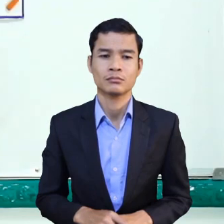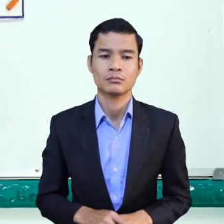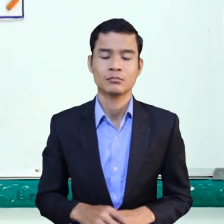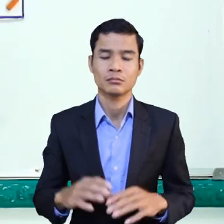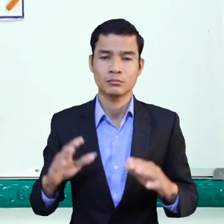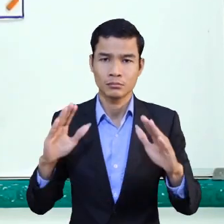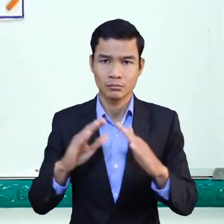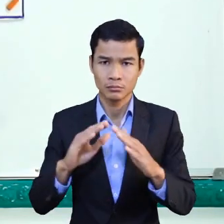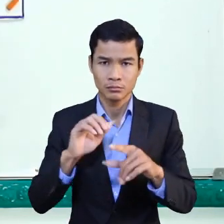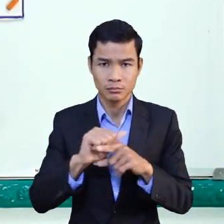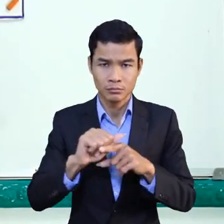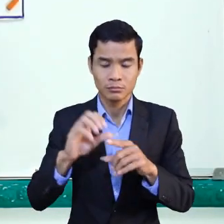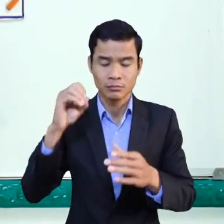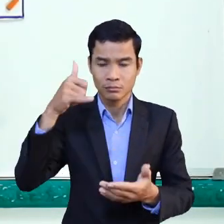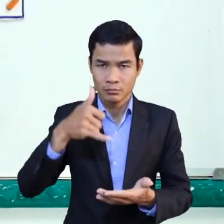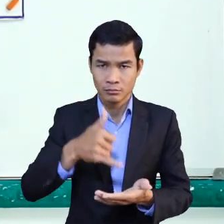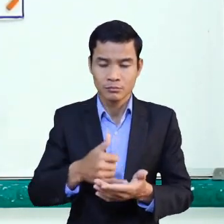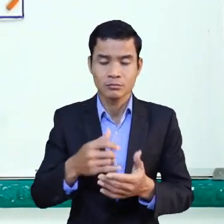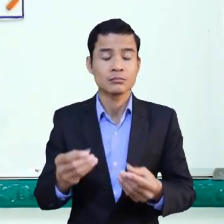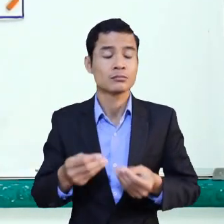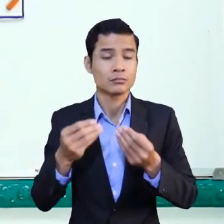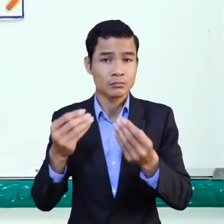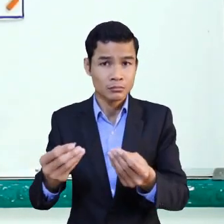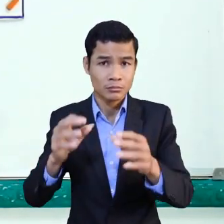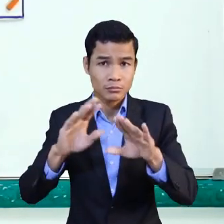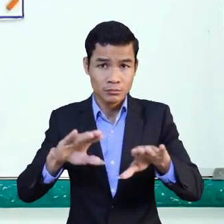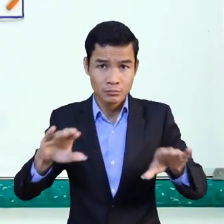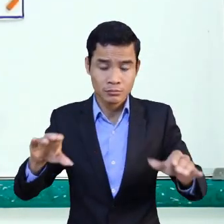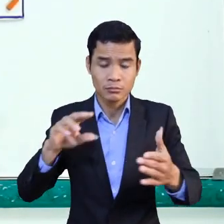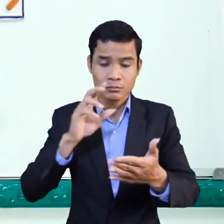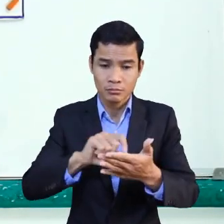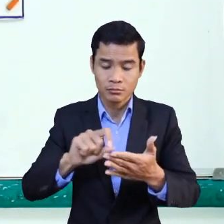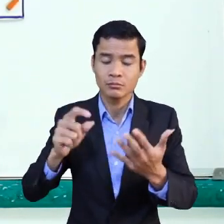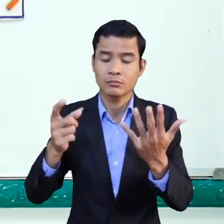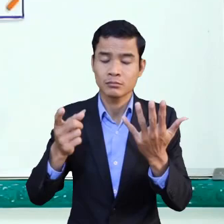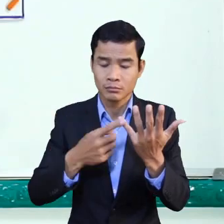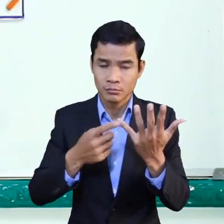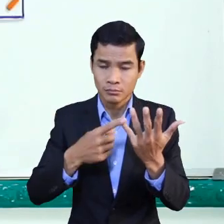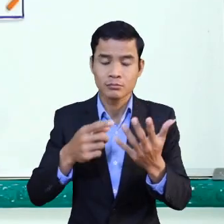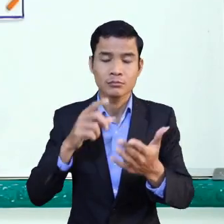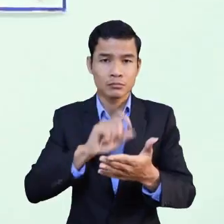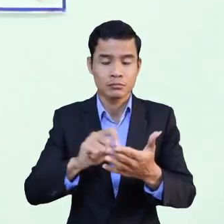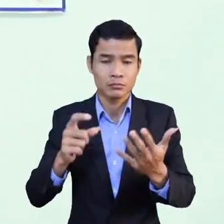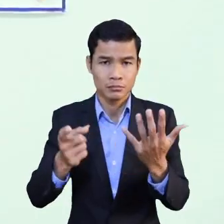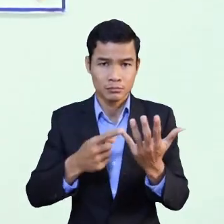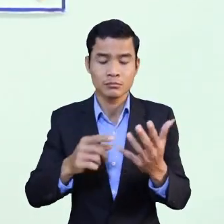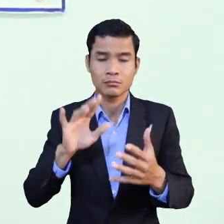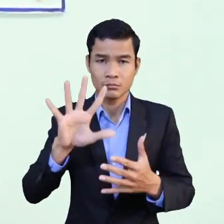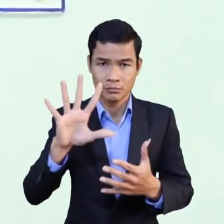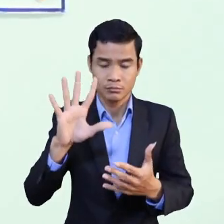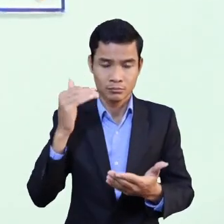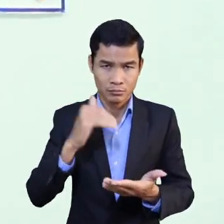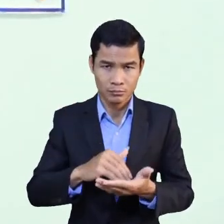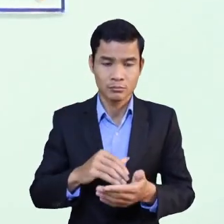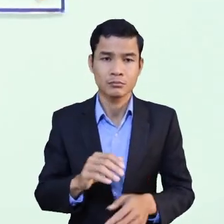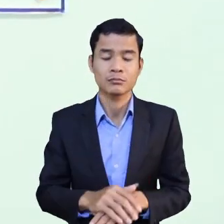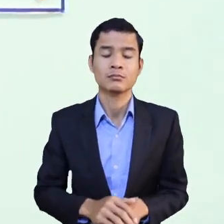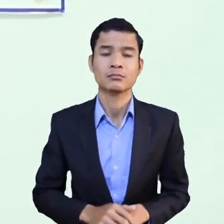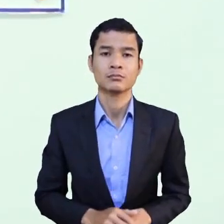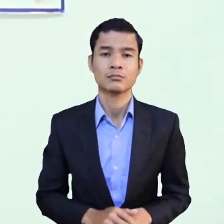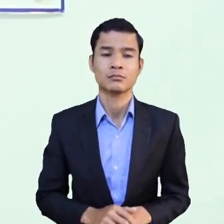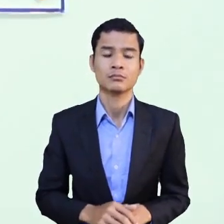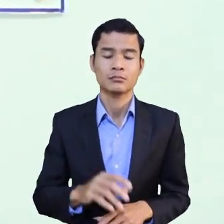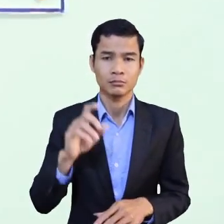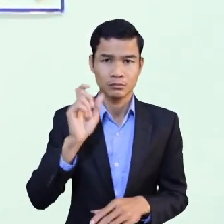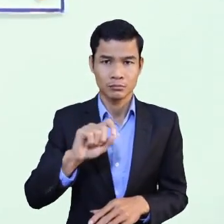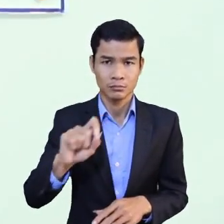ចាកិច្ចការផ្ទះរបស់អ្នកគ្រូថ្ងៃនេះគឺឲ្យកូនកូនសរសេរស្រៈអេឲ្យបានចំនួន5ដង